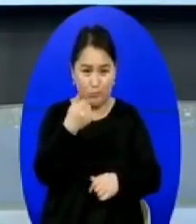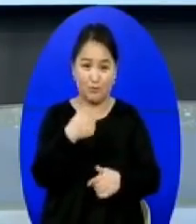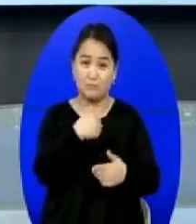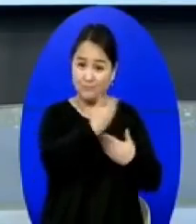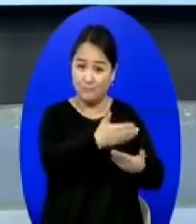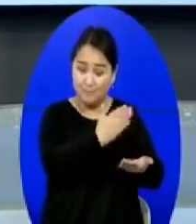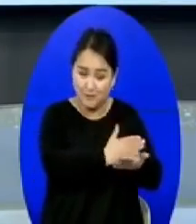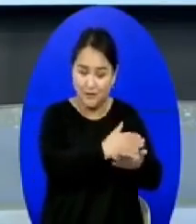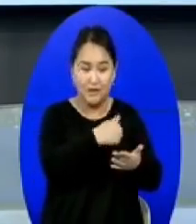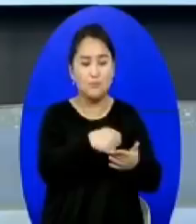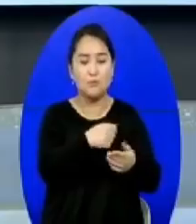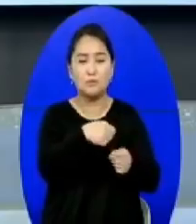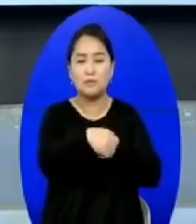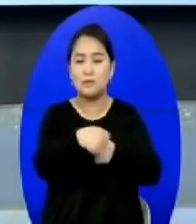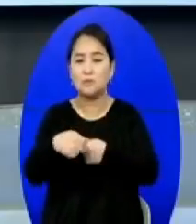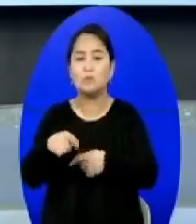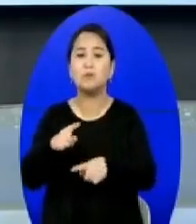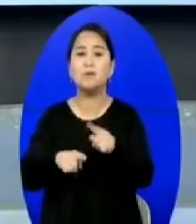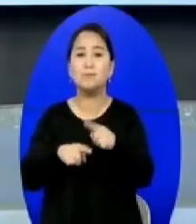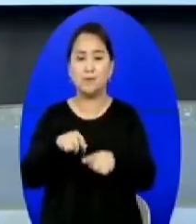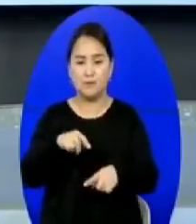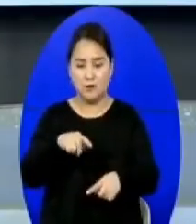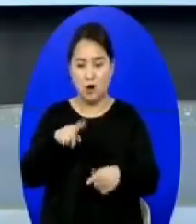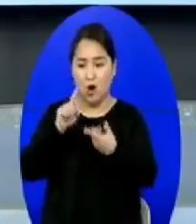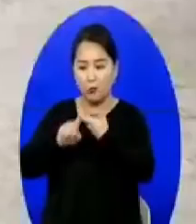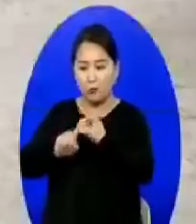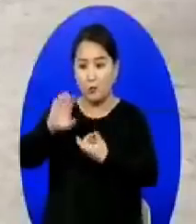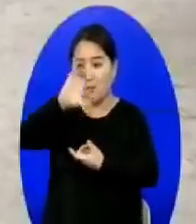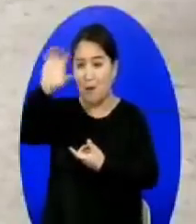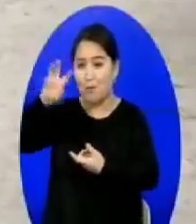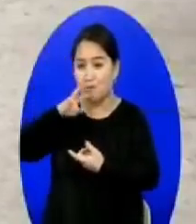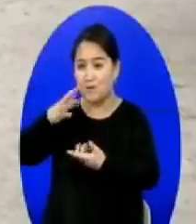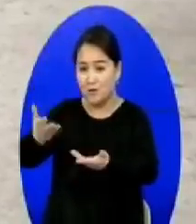гэдгийг өнөөдөр холбогдох байгууллагуудаас өглөө.